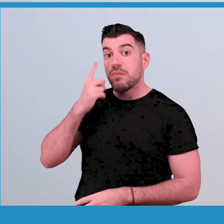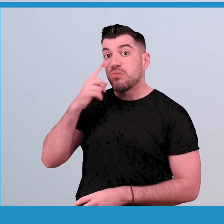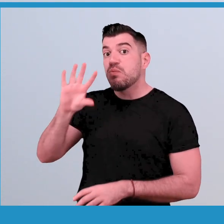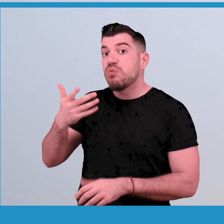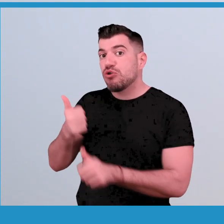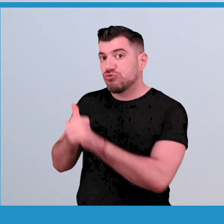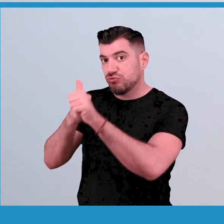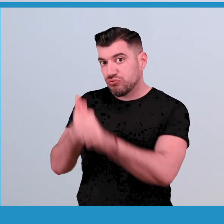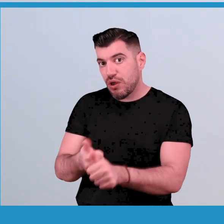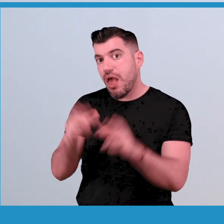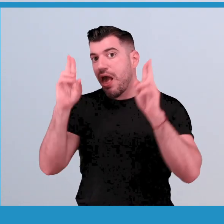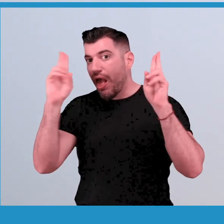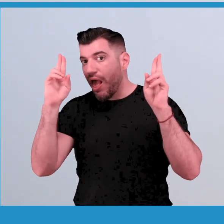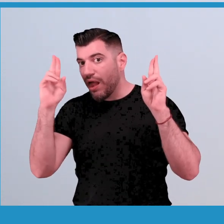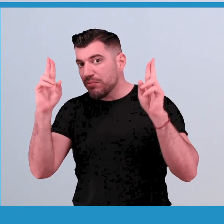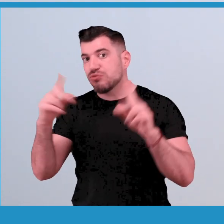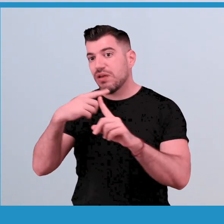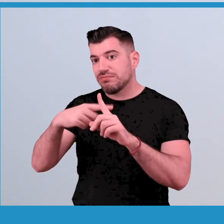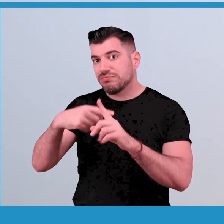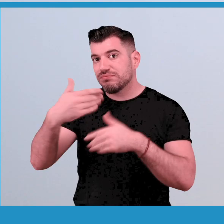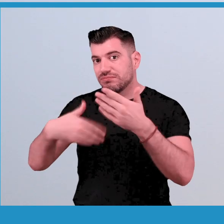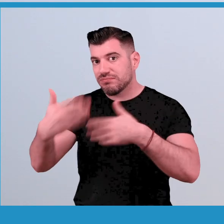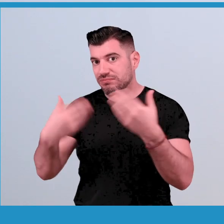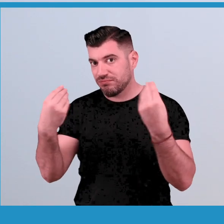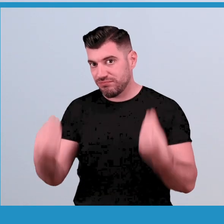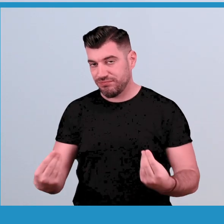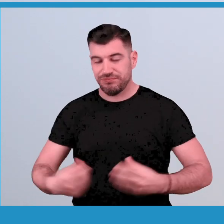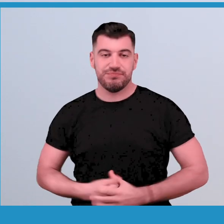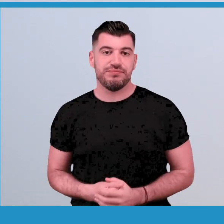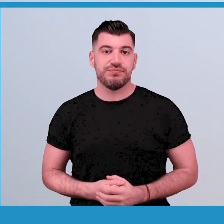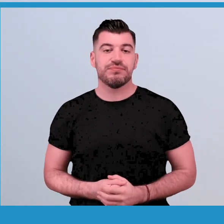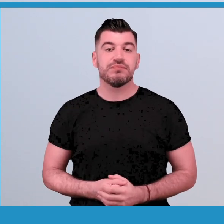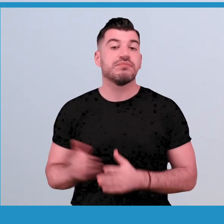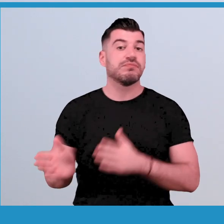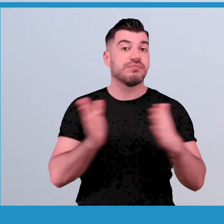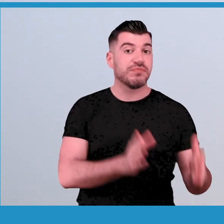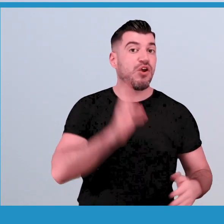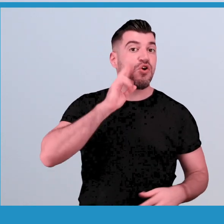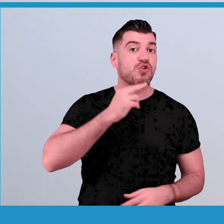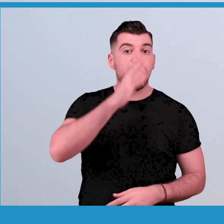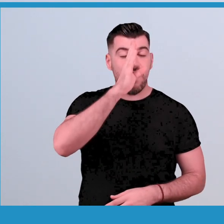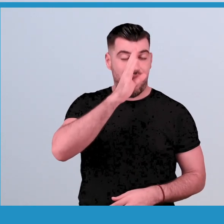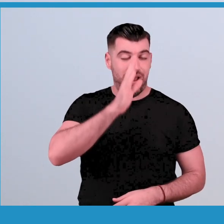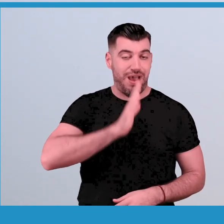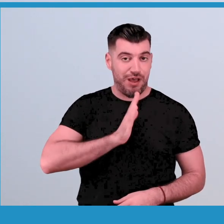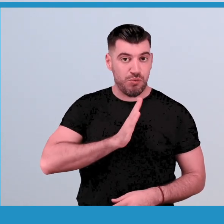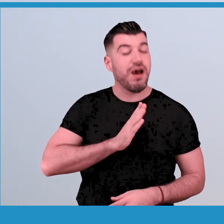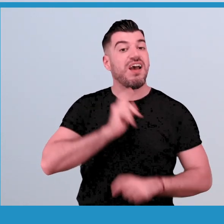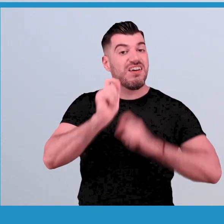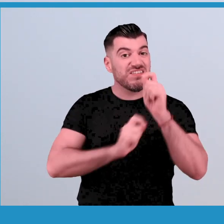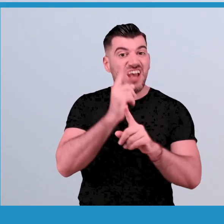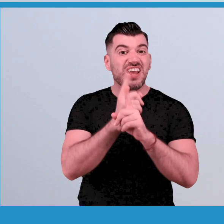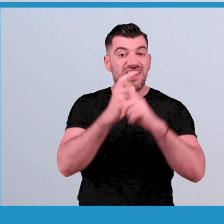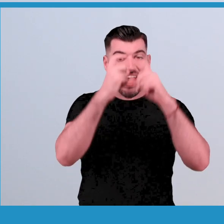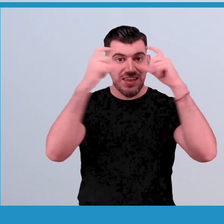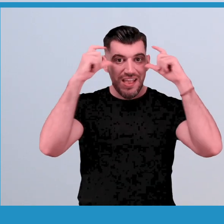εφαρμογή του, ευελπιστώντας φυσικά στην αλλαγή στην πράξη. Από την άλλη, για κοφά άτομα υπάρχουν πλέον γυαλιά που τα φορούν και